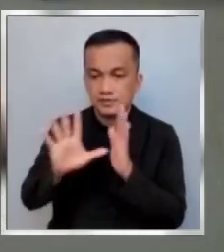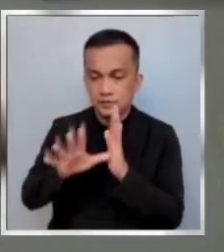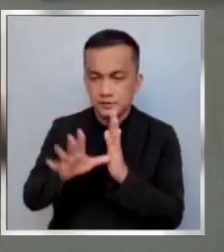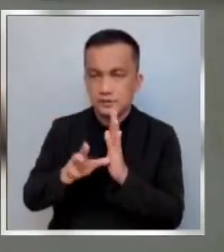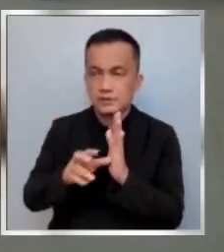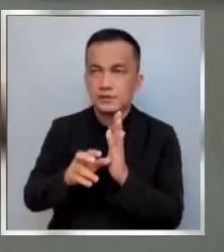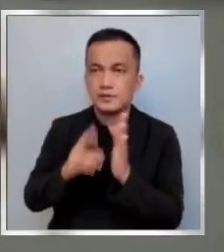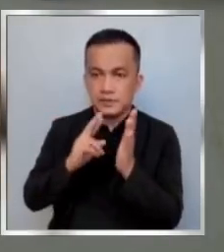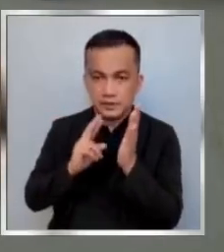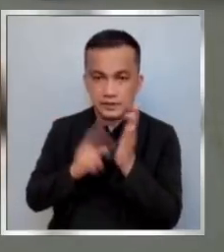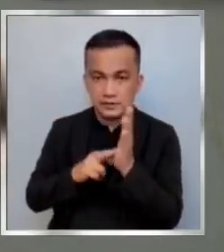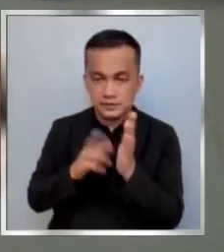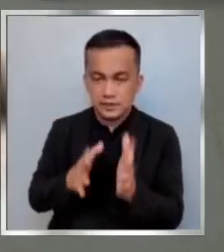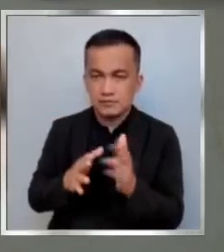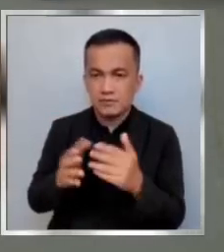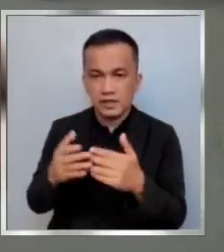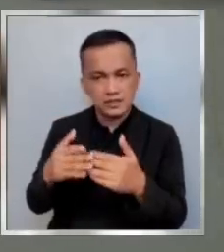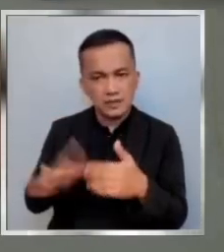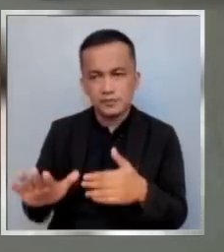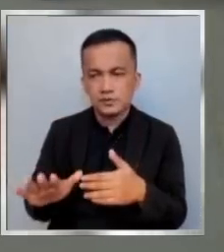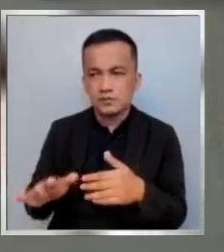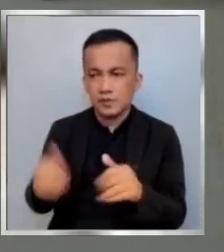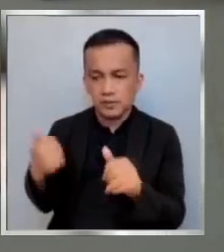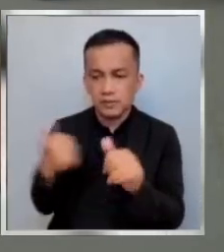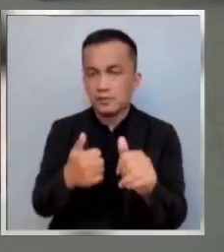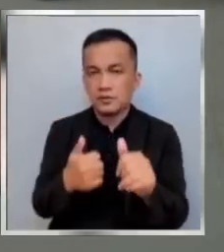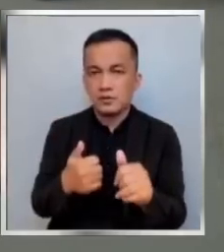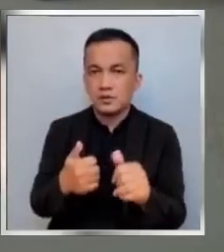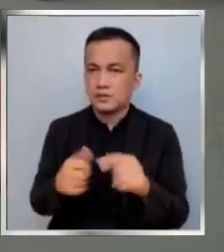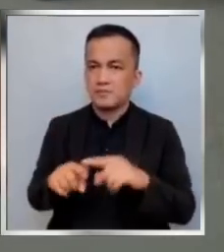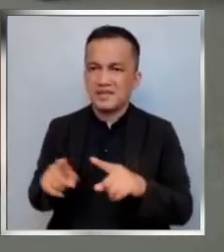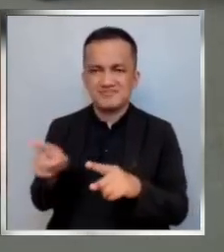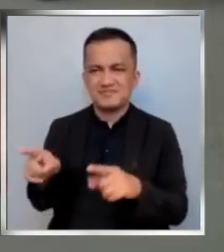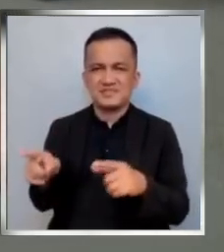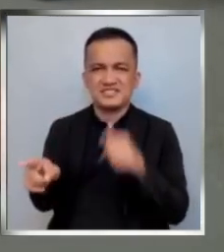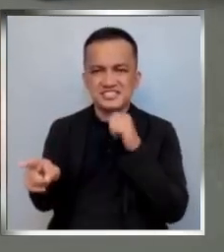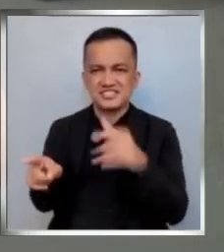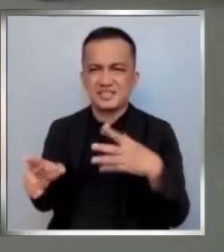Pero matapos nito ay may mga humabol pa. Yun nga lang ay hindi na sila tinanggap ng